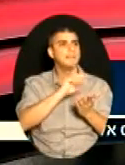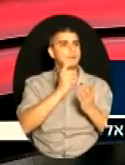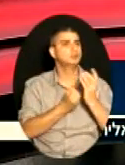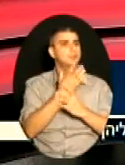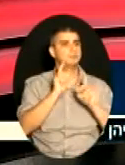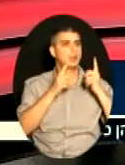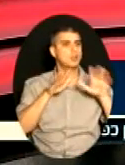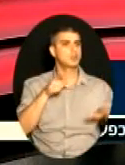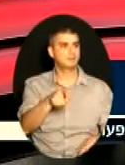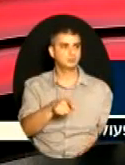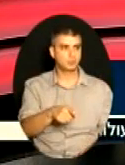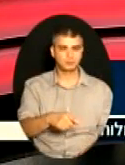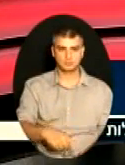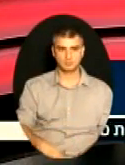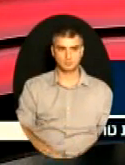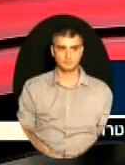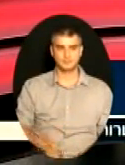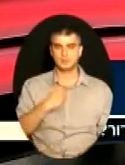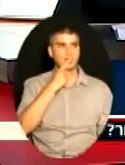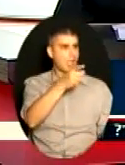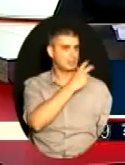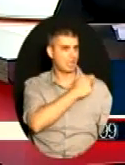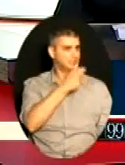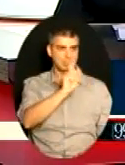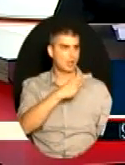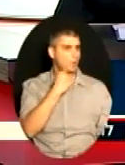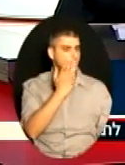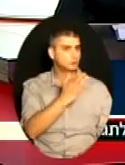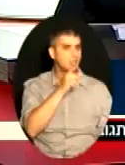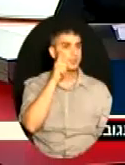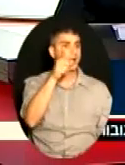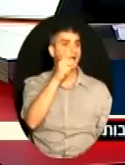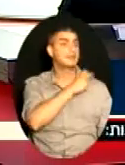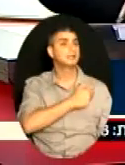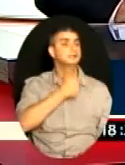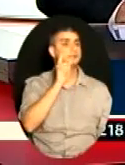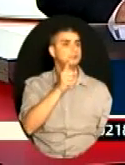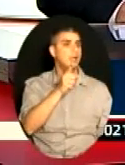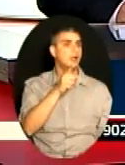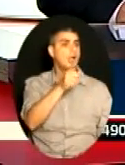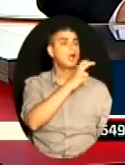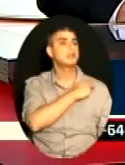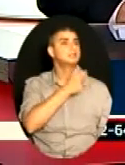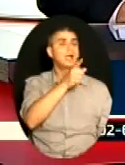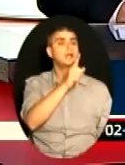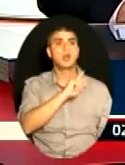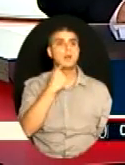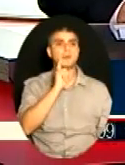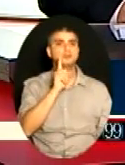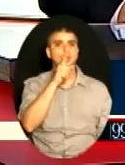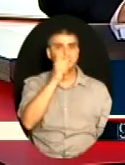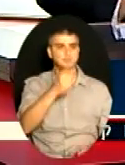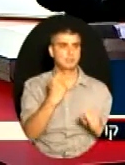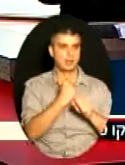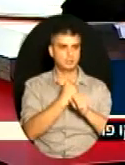שמצמיח את התופעה הזאת? אדוני השר, אתה השר, אתה לא פרשן. אתה השר. אתה לא פרשן, אתה השר. אתה